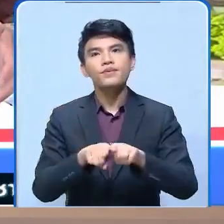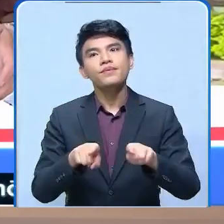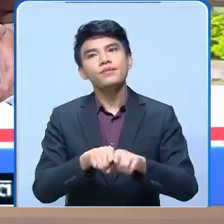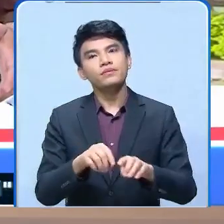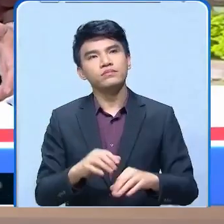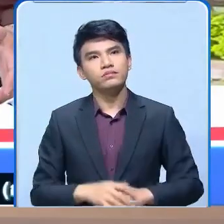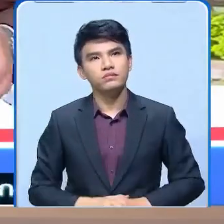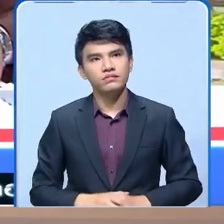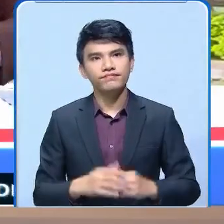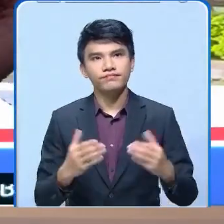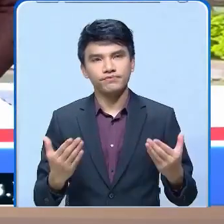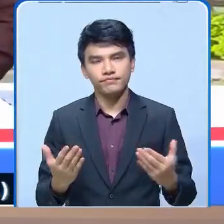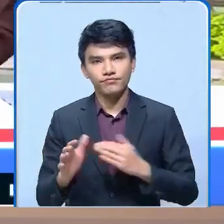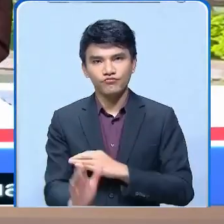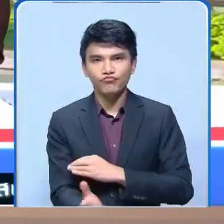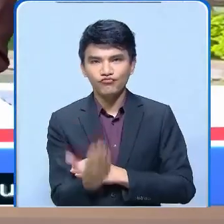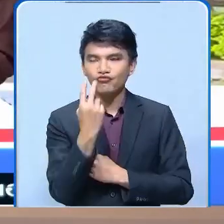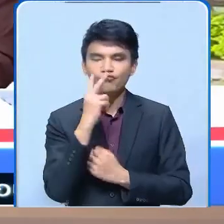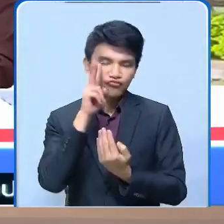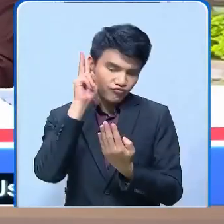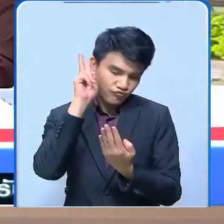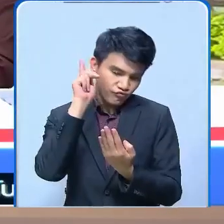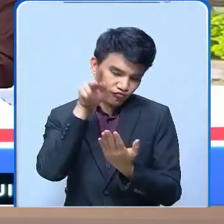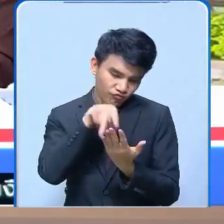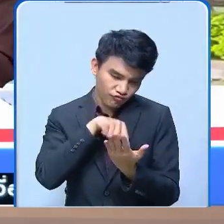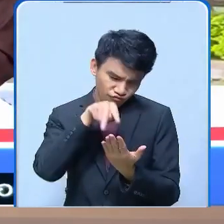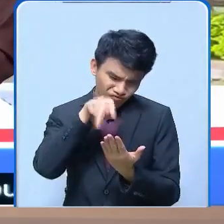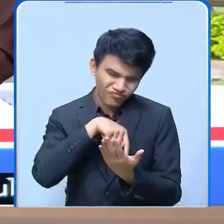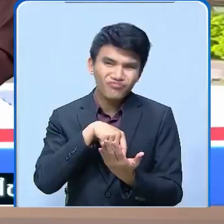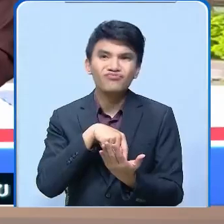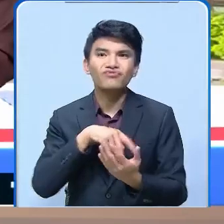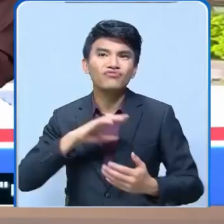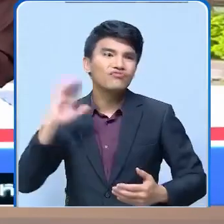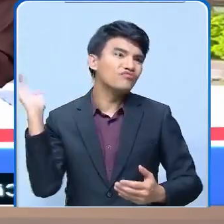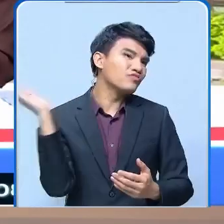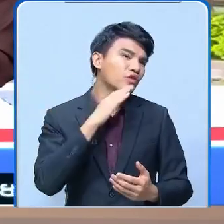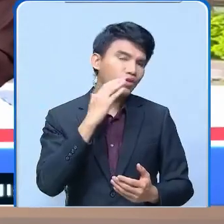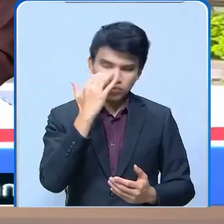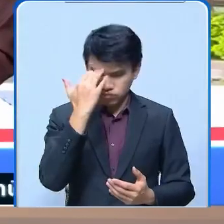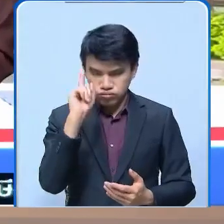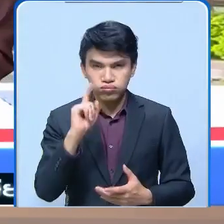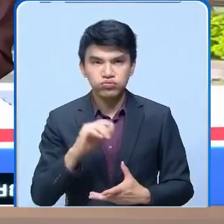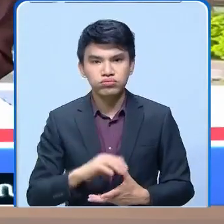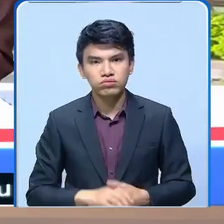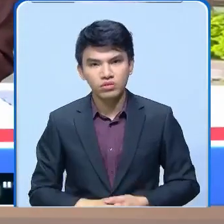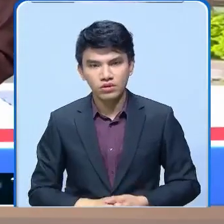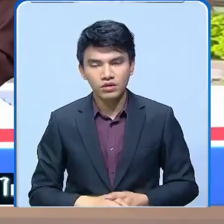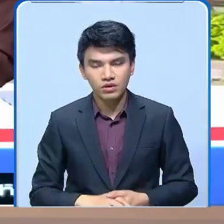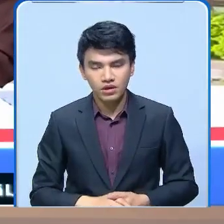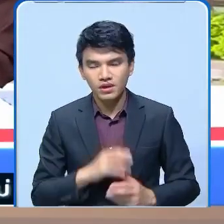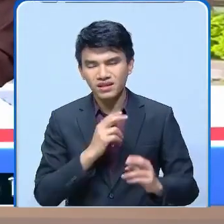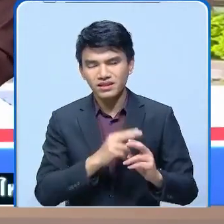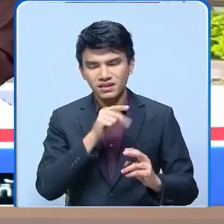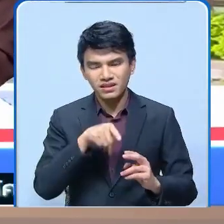ทำแบบอุ้ยเมื่อเช้าอ่านในสนามข่าวยังบอกว่าไปตบเขาทำไมอ่ะ ปอ ปอจอมตบเขามีฉาย